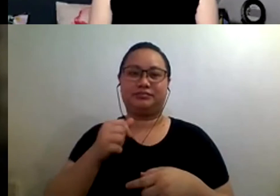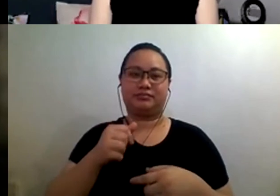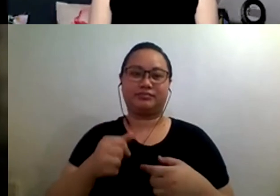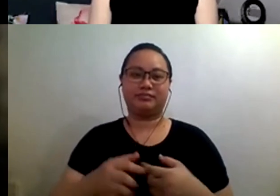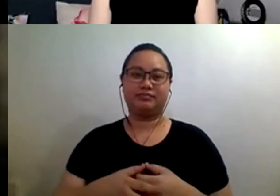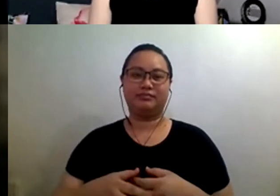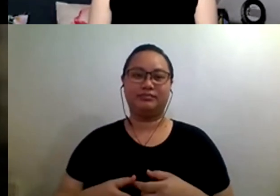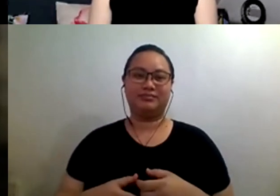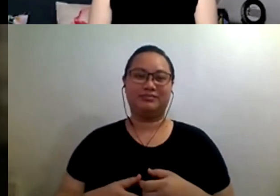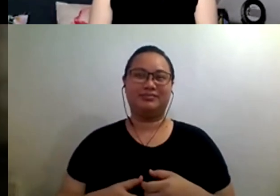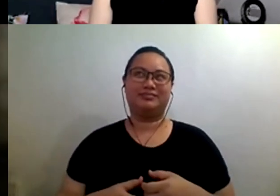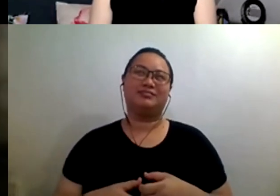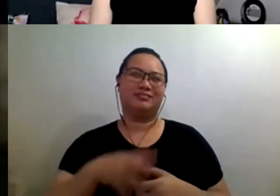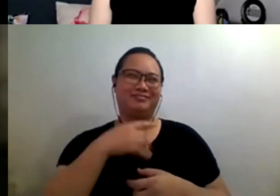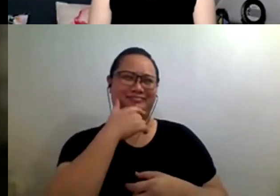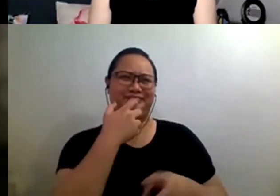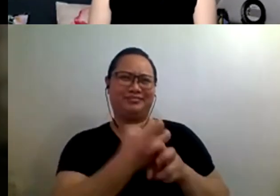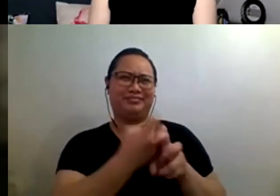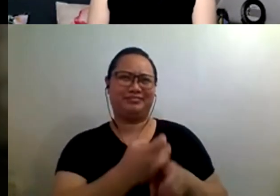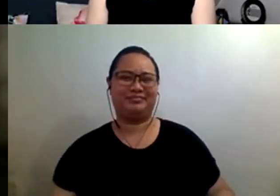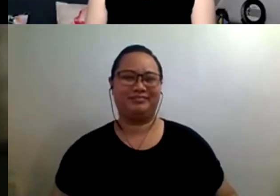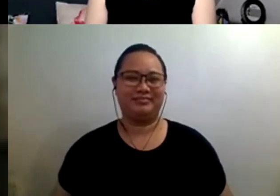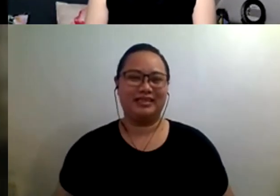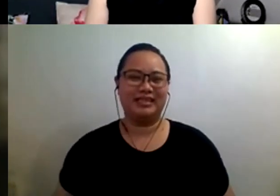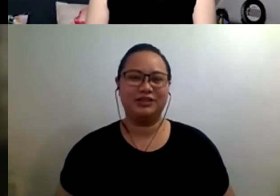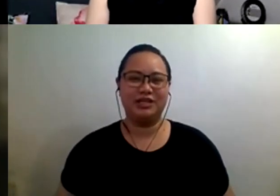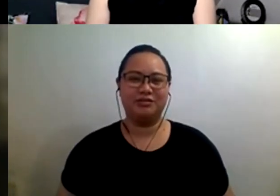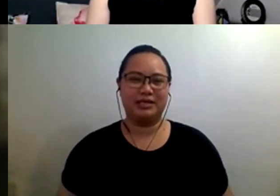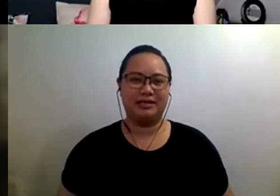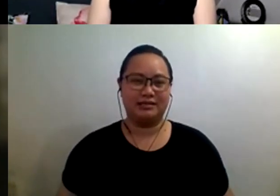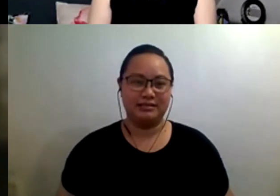Actually, mahirap. Sobrang hirap nun, ha. Tips?